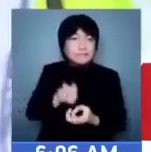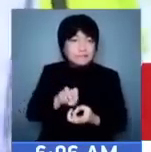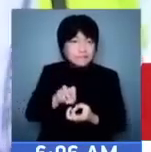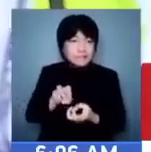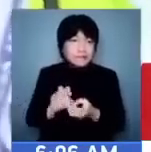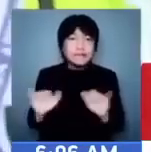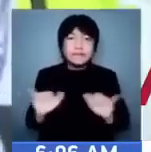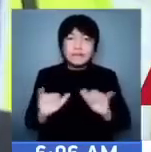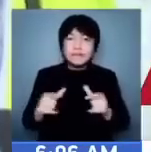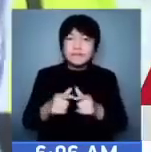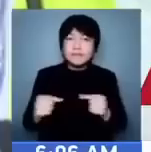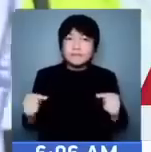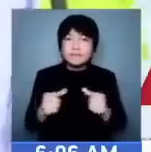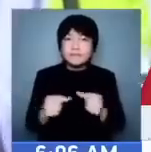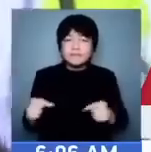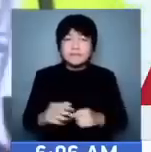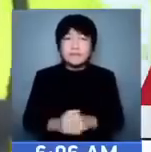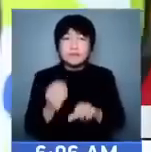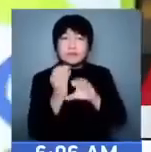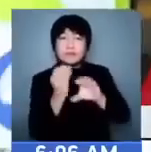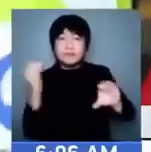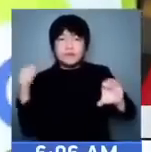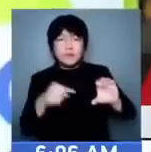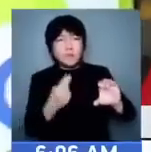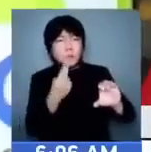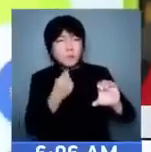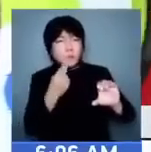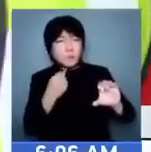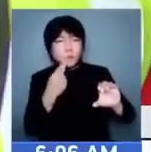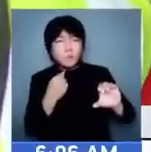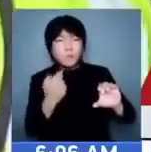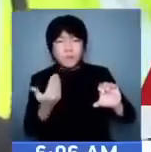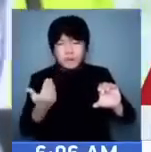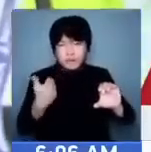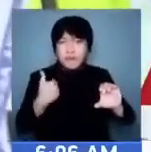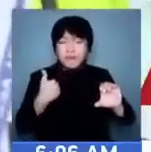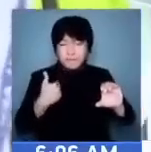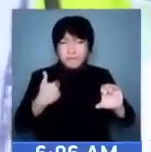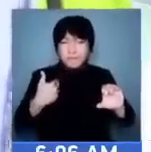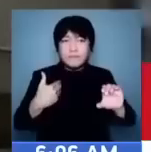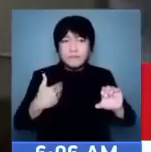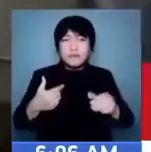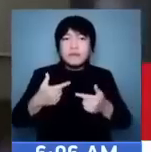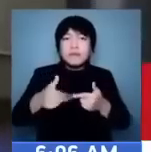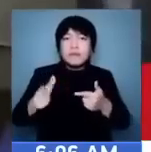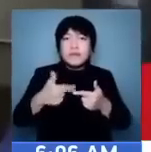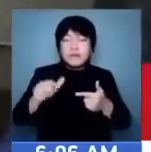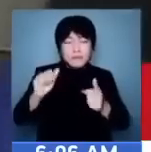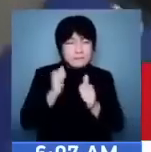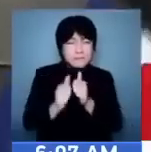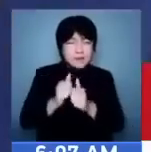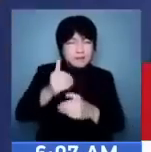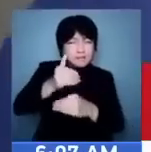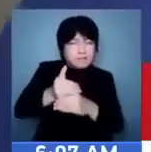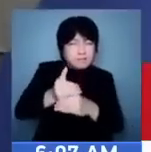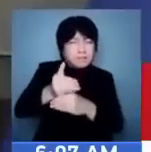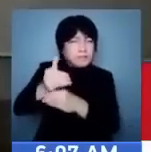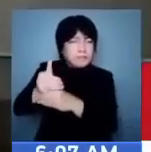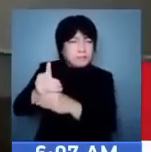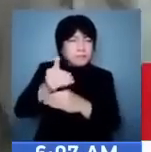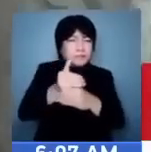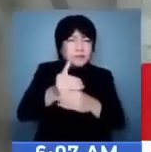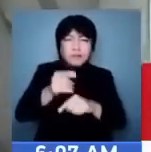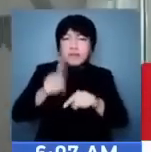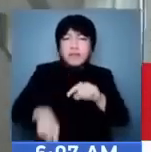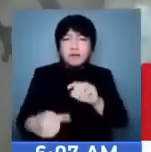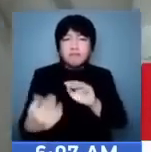lang, tapos meron siyang gate doon, sarado yon. Airtight, di tayo babahain sapagkat elevated ang gate